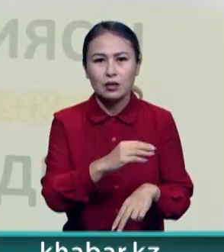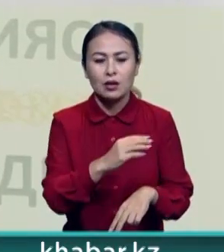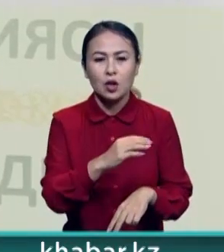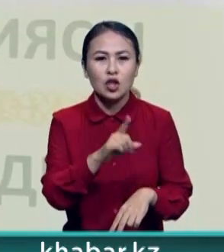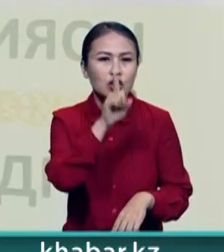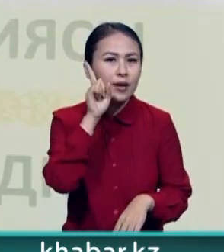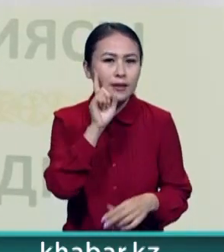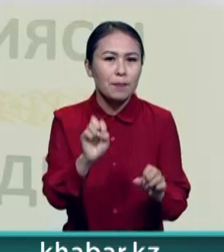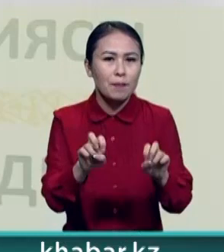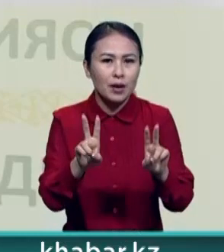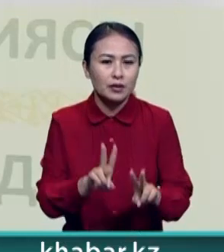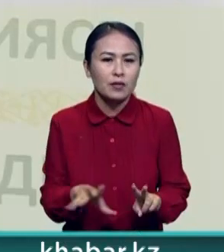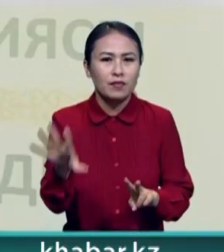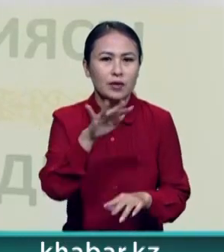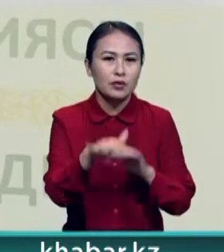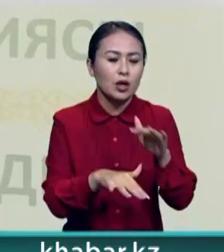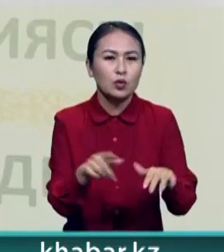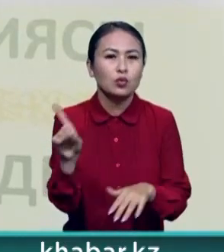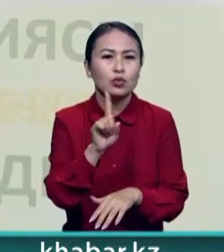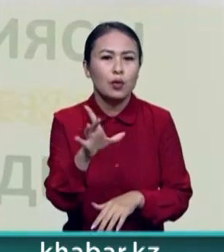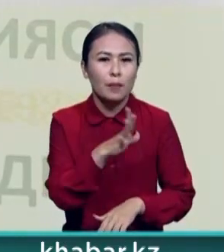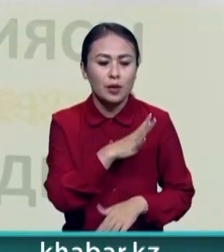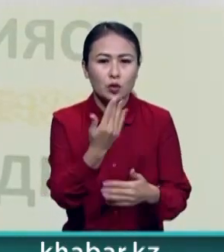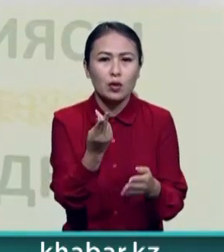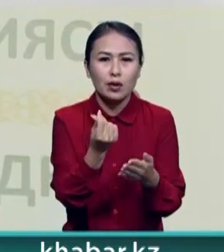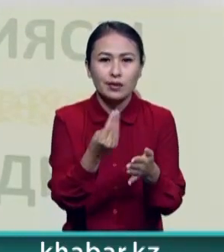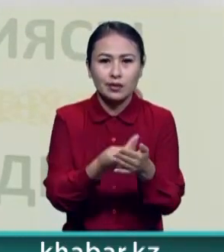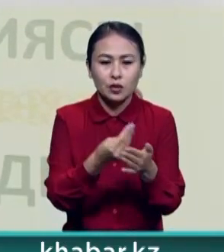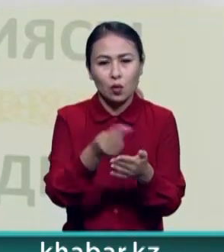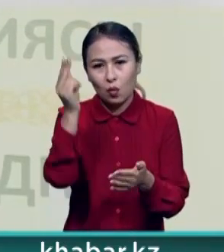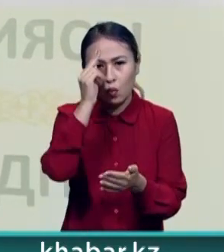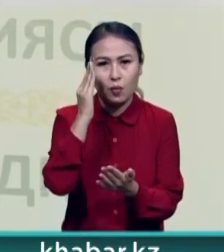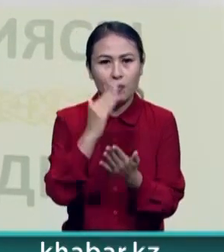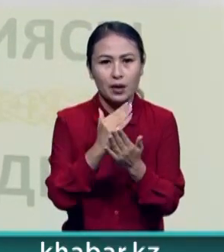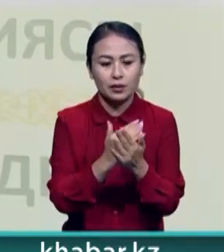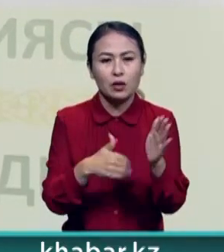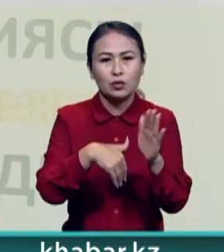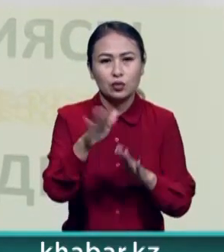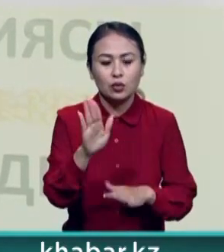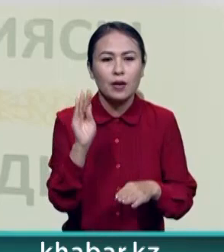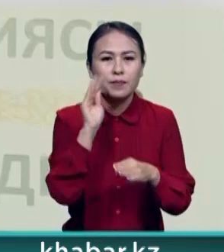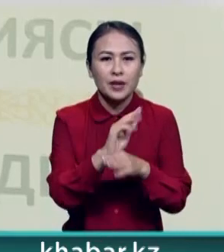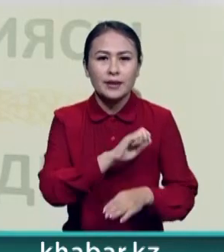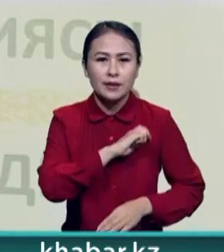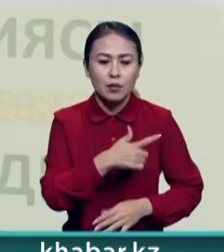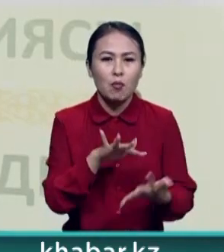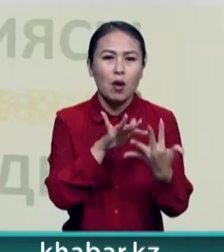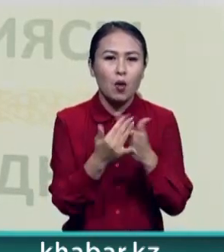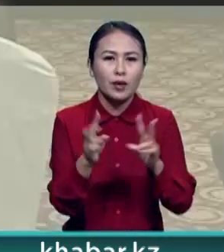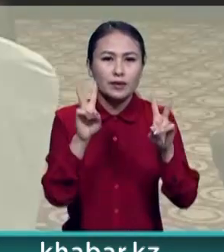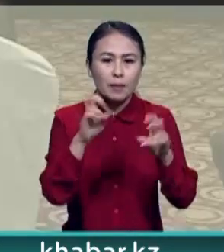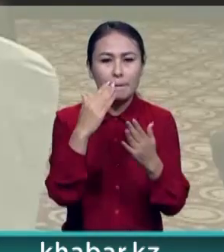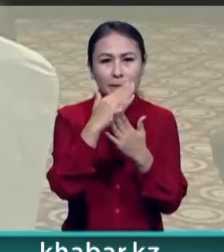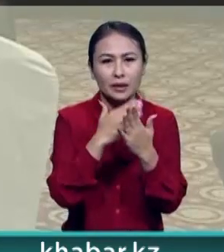Жас мамандарды ауылға жаппай тарту үшін сол қаражатты оқуына бағыттаған жөн дейді. Яғни дипломмен ауылға